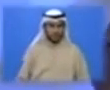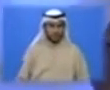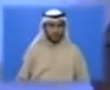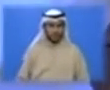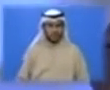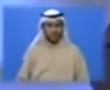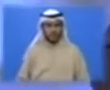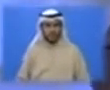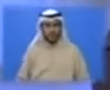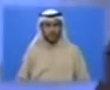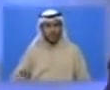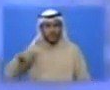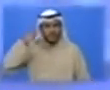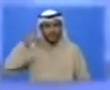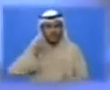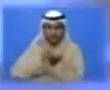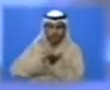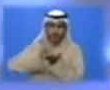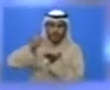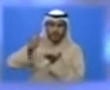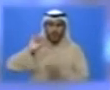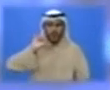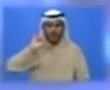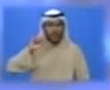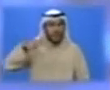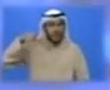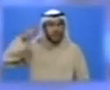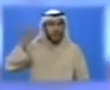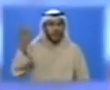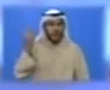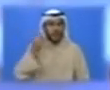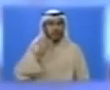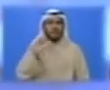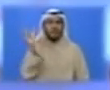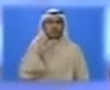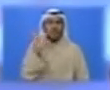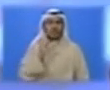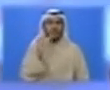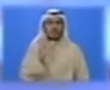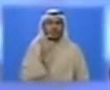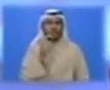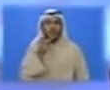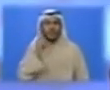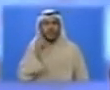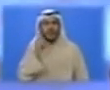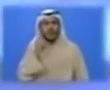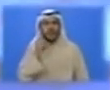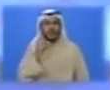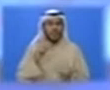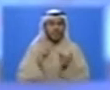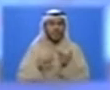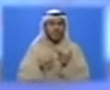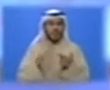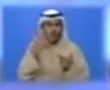ضمن صفقة تحديث أسطول الكويتية المتضمن تأجير 12 طائرة وشراء 25 طائرة